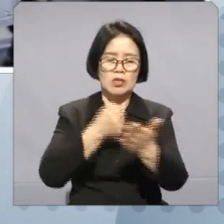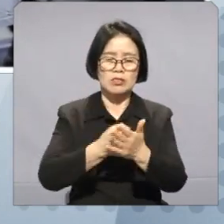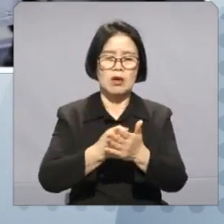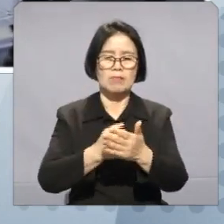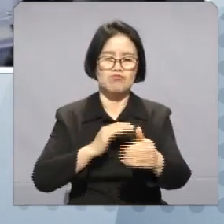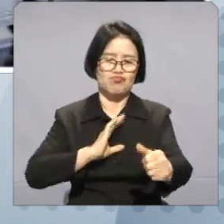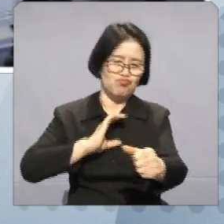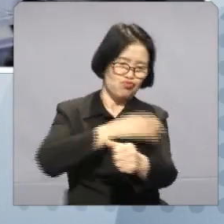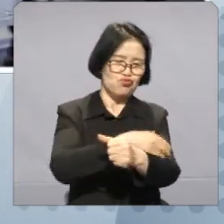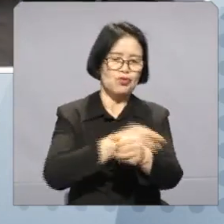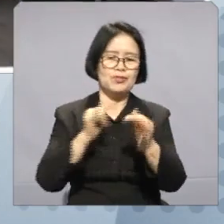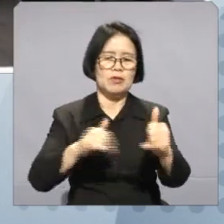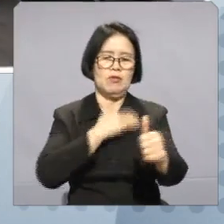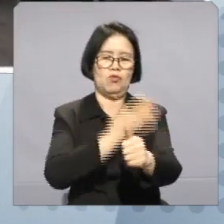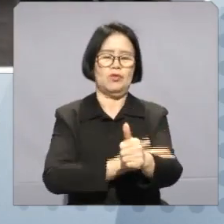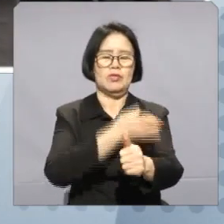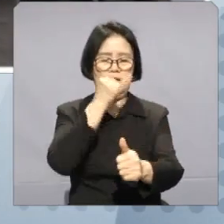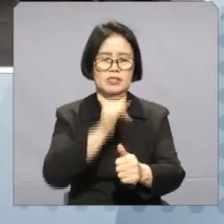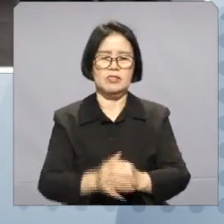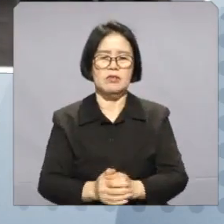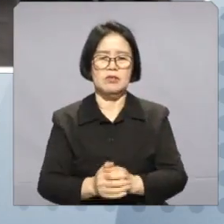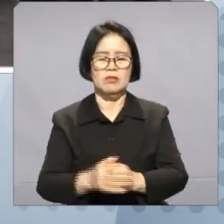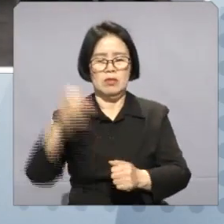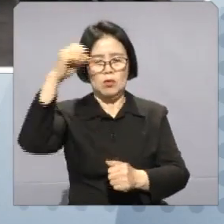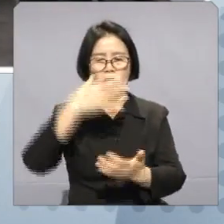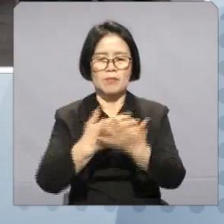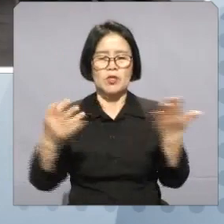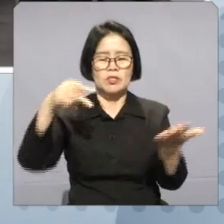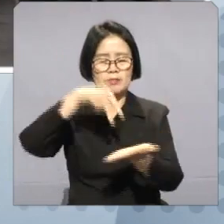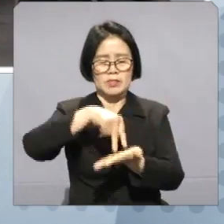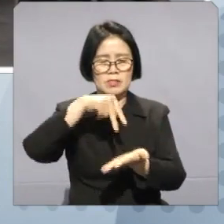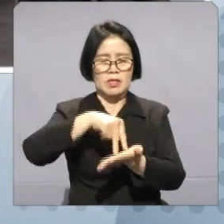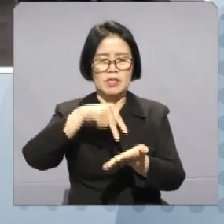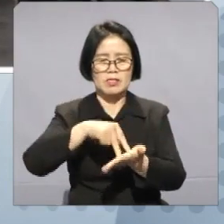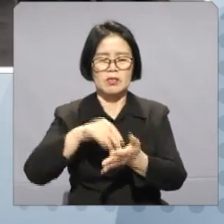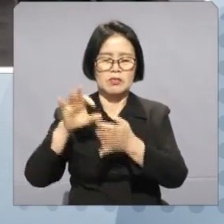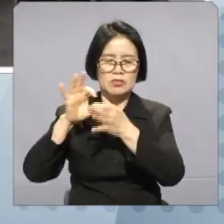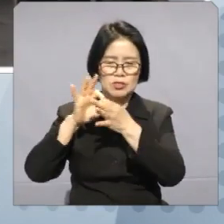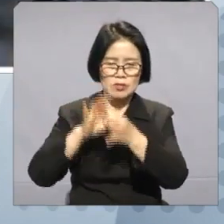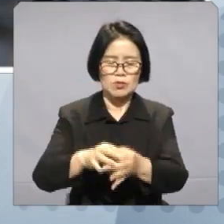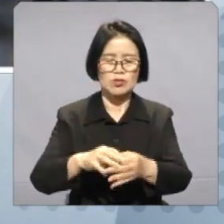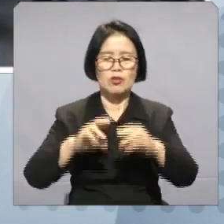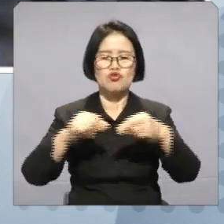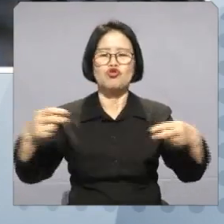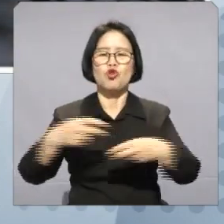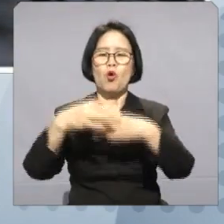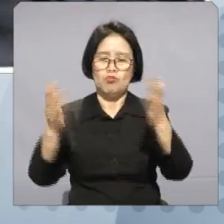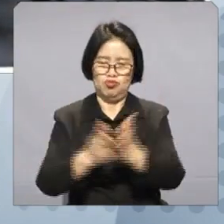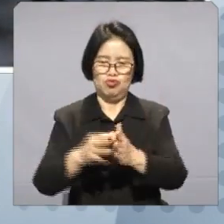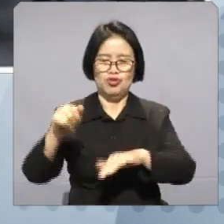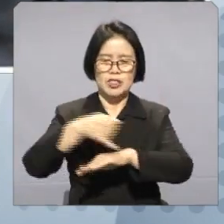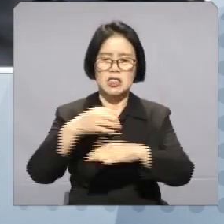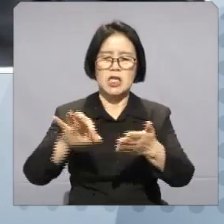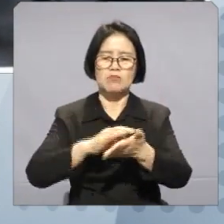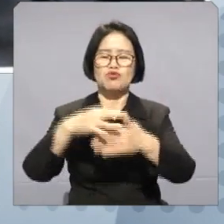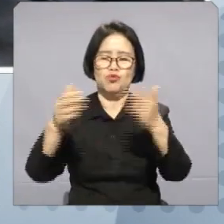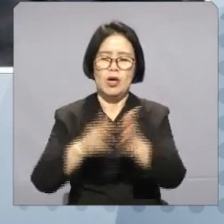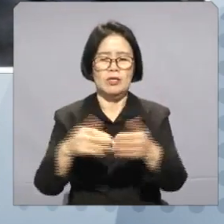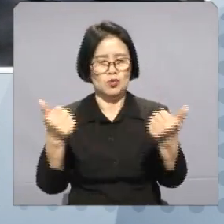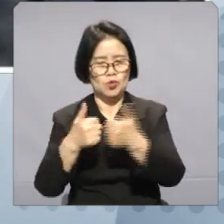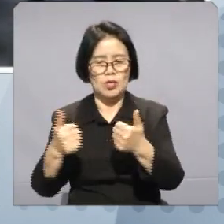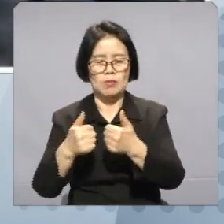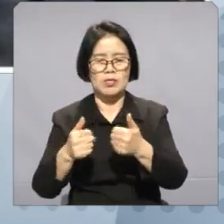주권자로서의 권리가 있습니다 광명시 입장에서 광명시민의 입장에서 끊임없이 국토부와 기재부와 논의해 가면서